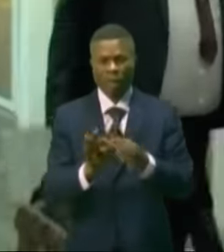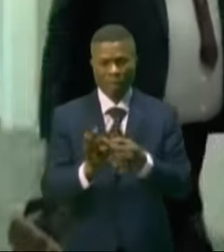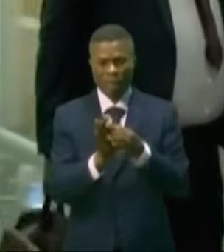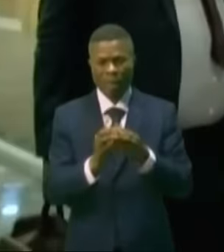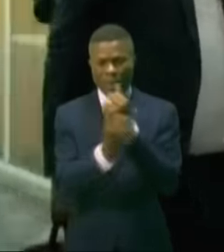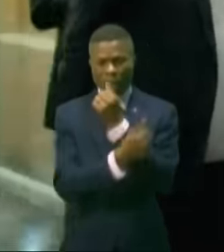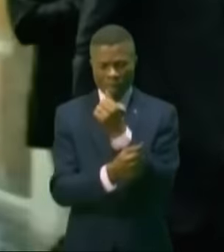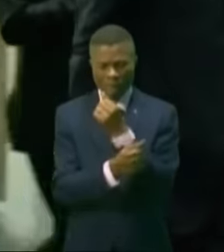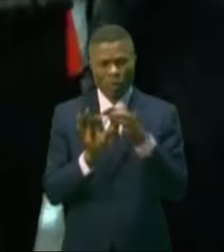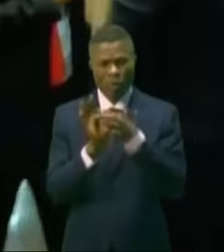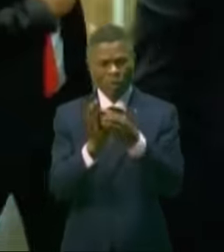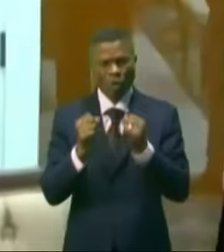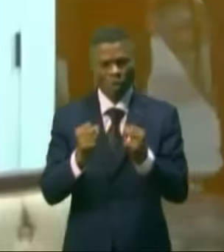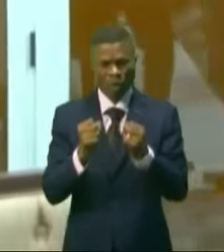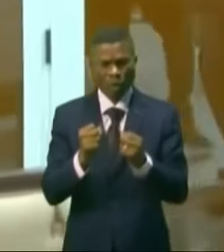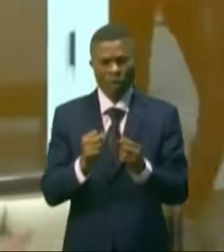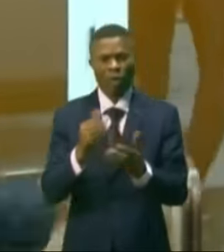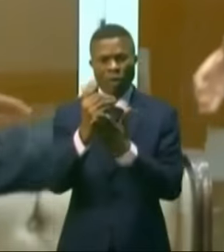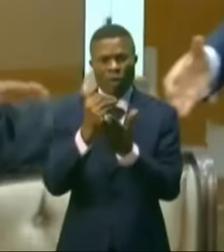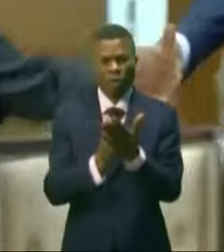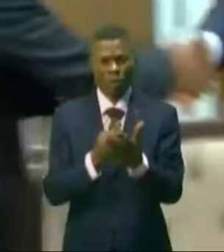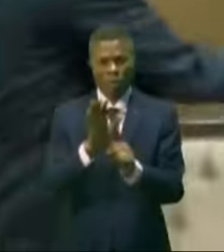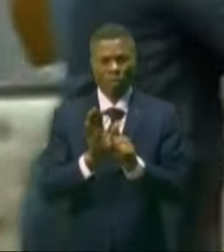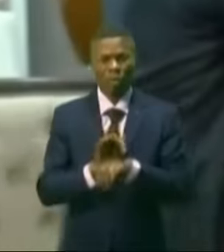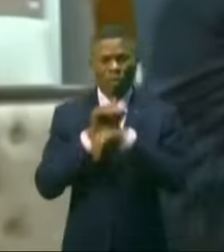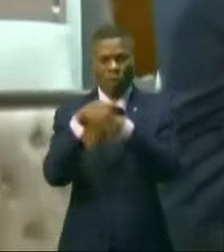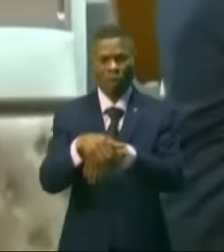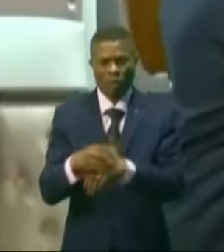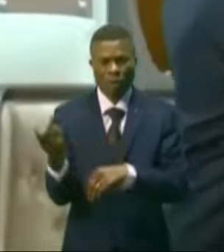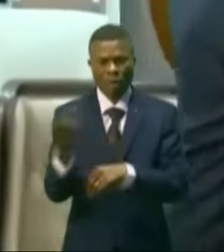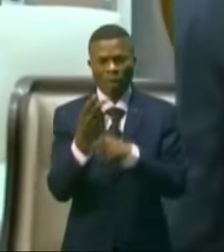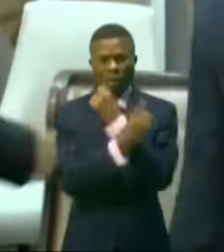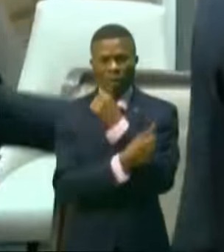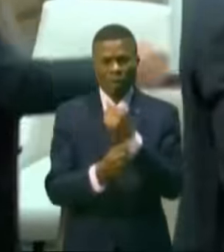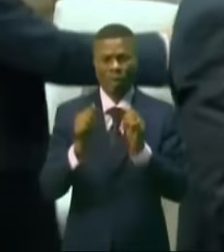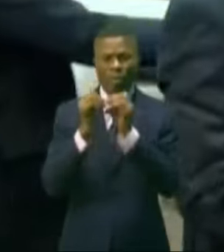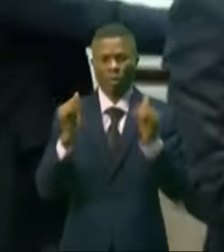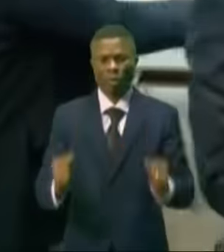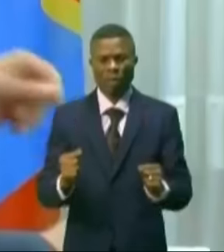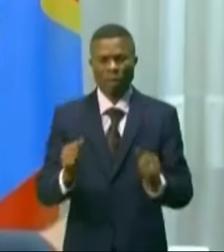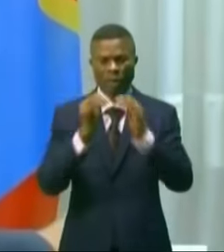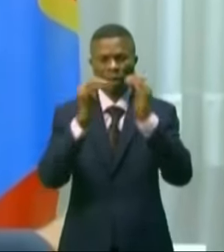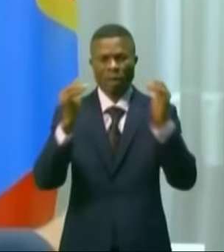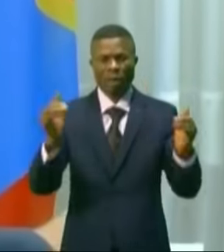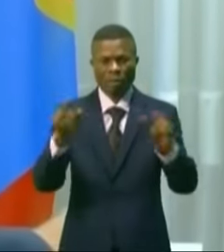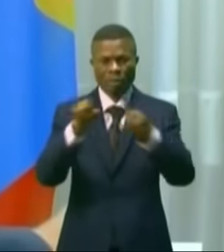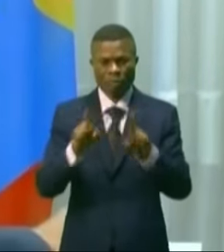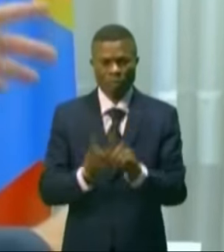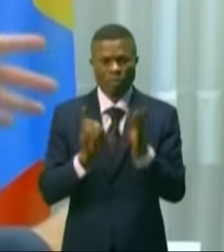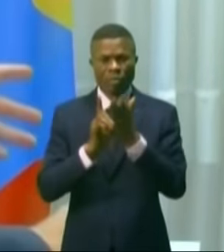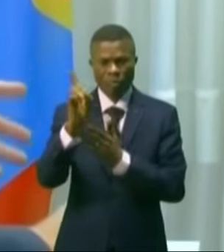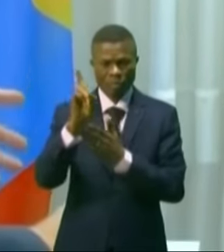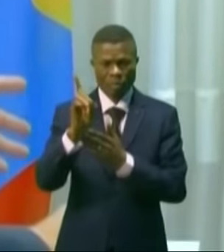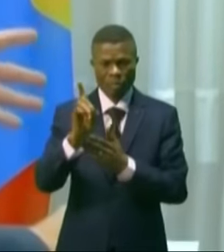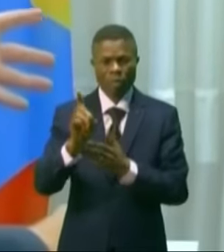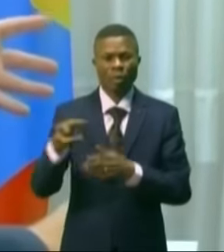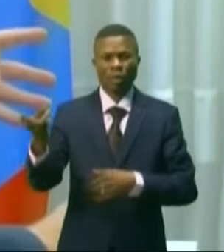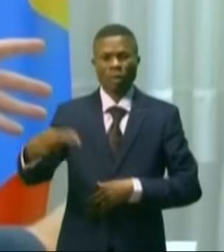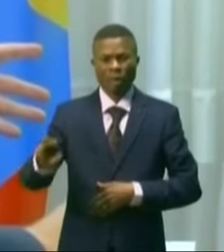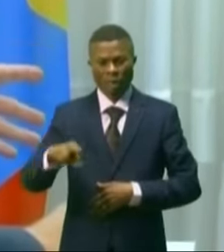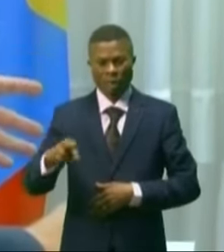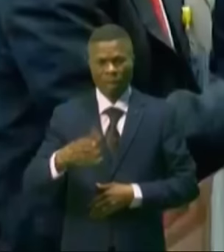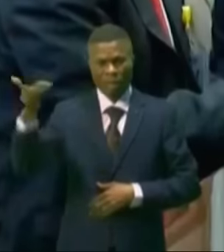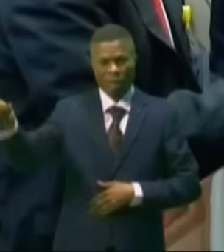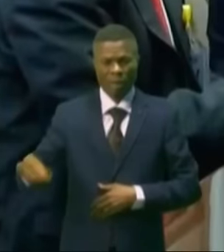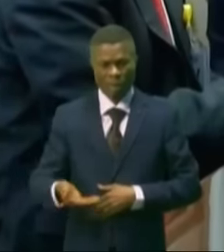de coopération, illustrés par un engagement mutuel pour la stabilité, la paix et le développement régional. Reçu par